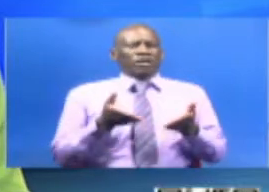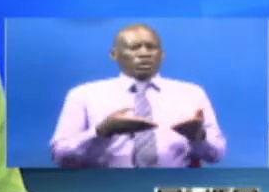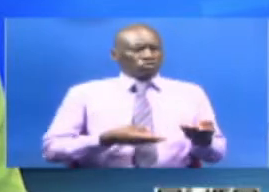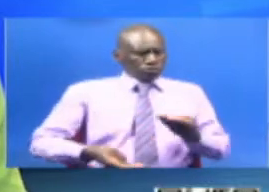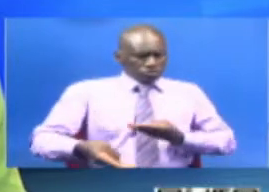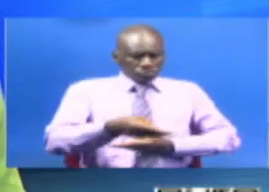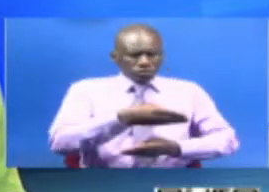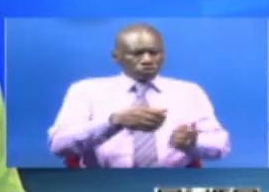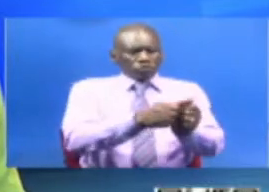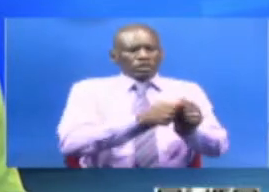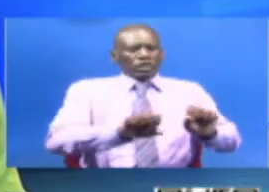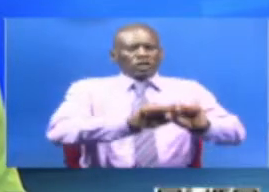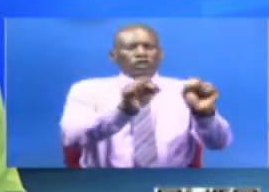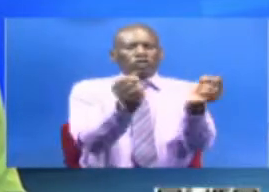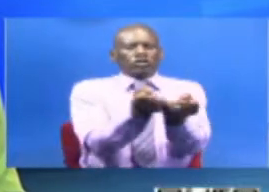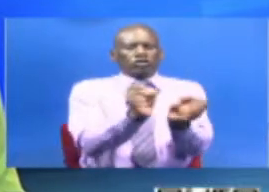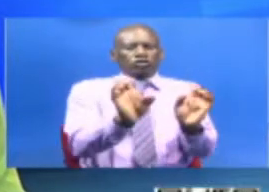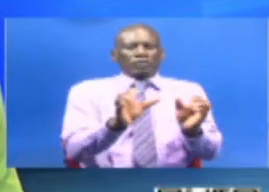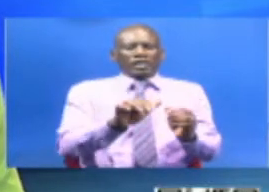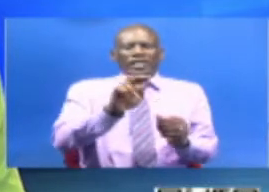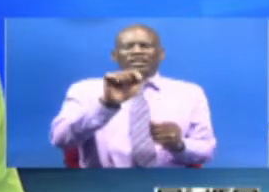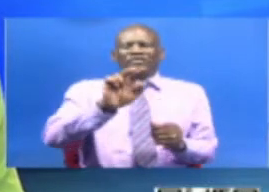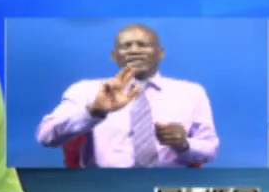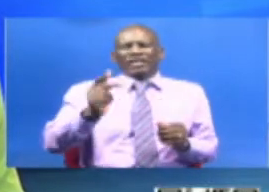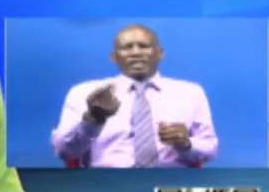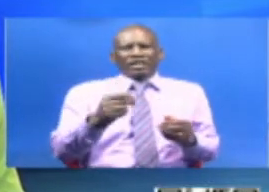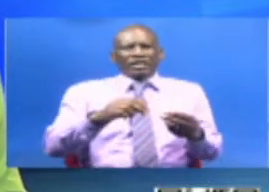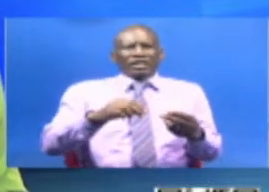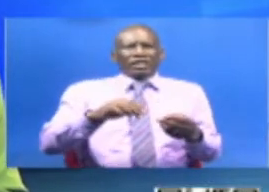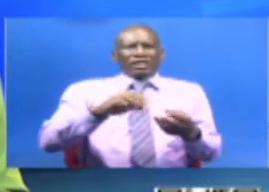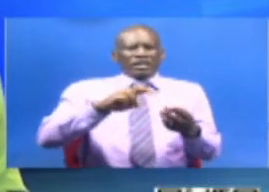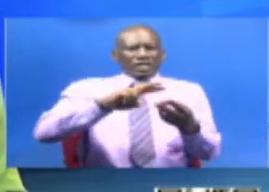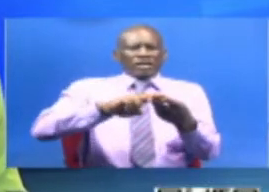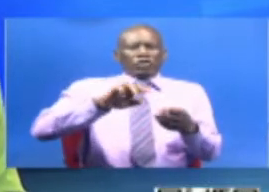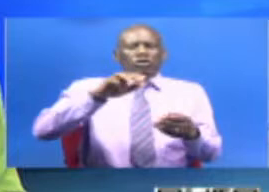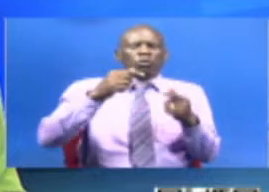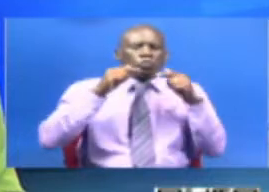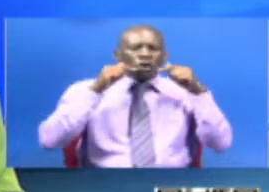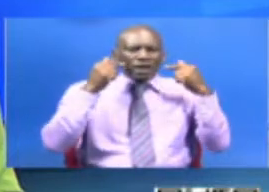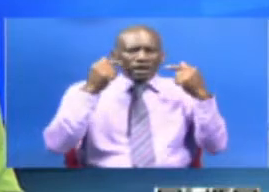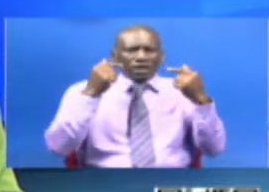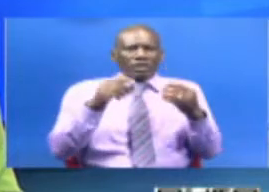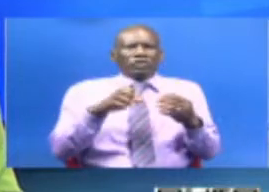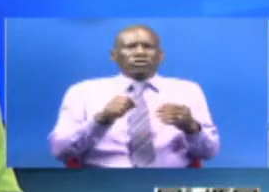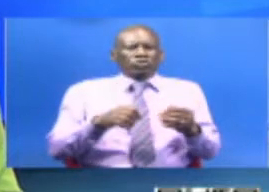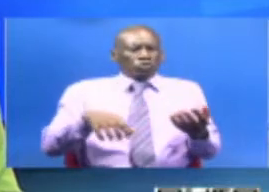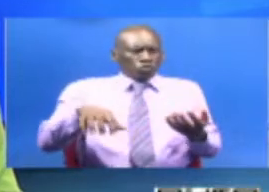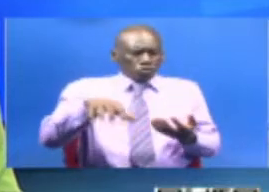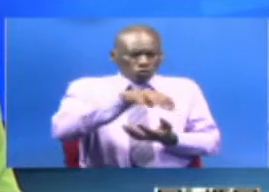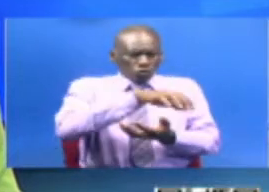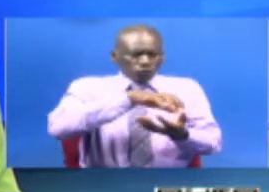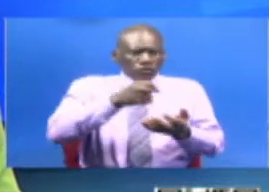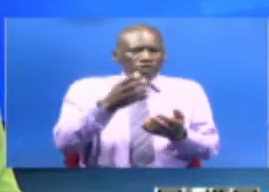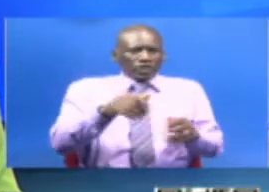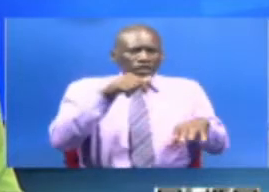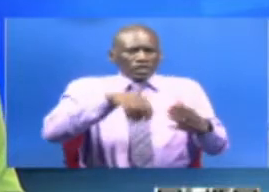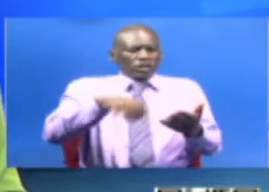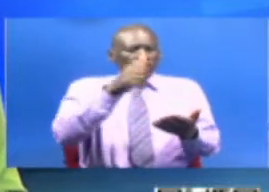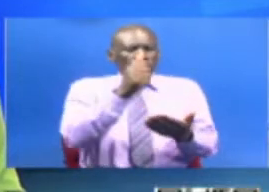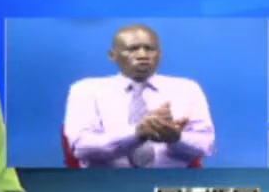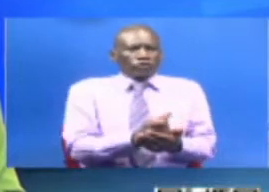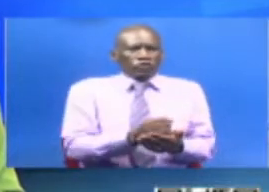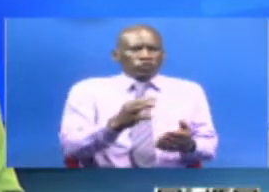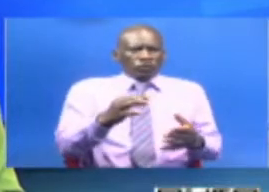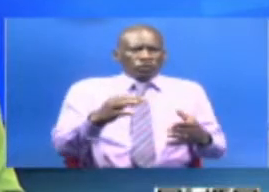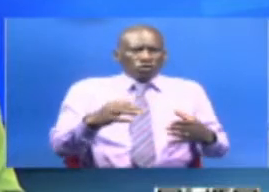sana katika mitandao yetu ya kijamii at NTV Kenya at Mwaka Frida. Mtazamaji, kizaza kilishuhudiwa leo katika ofisi za shirika